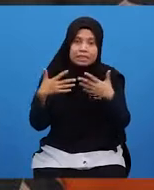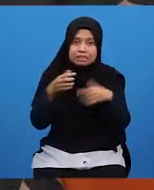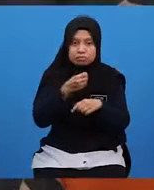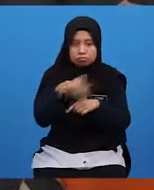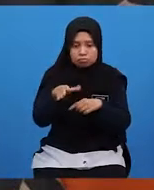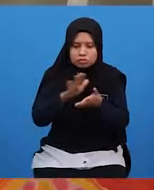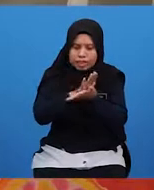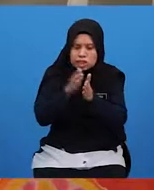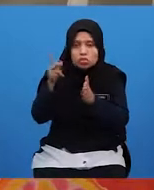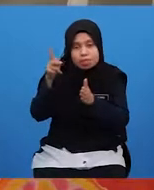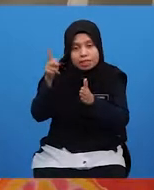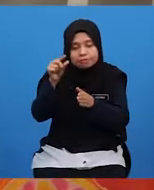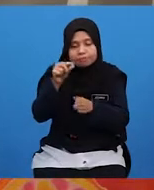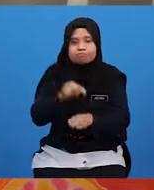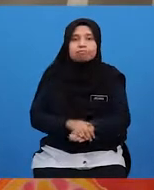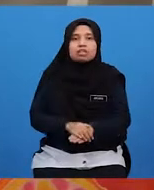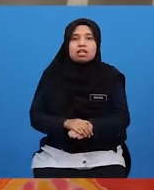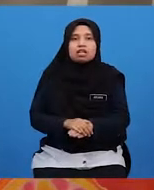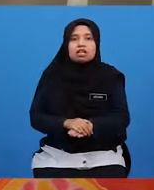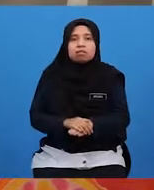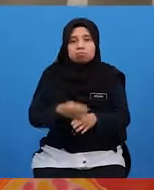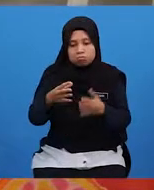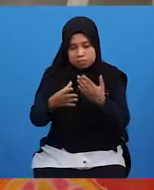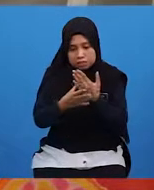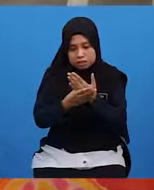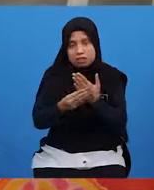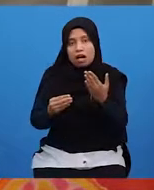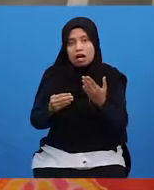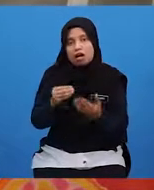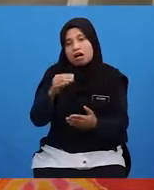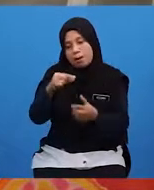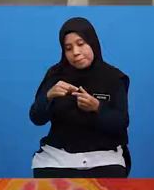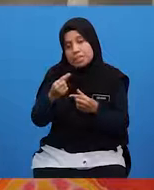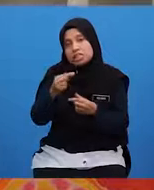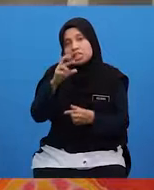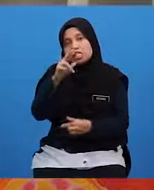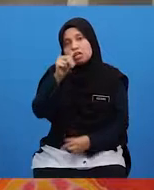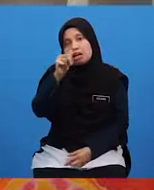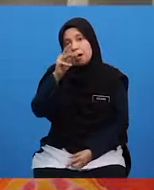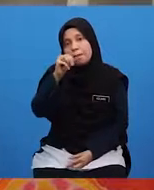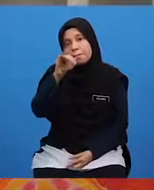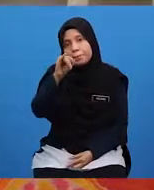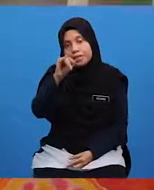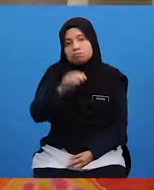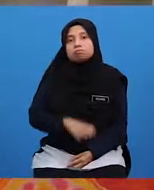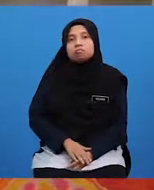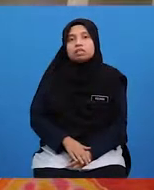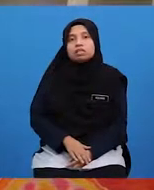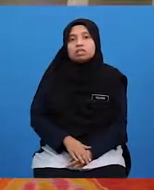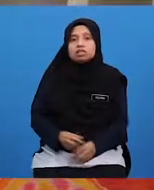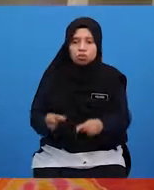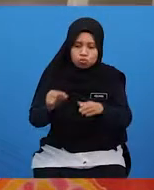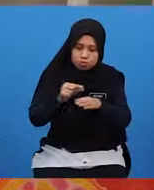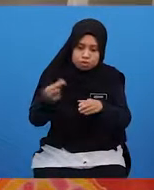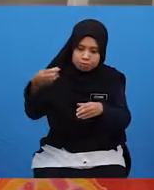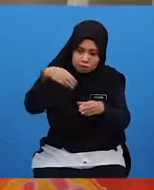menjadi kekuningan. Manakala minyak biji rami yang dikenali sebagai linseed oil turut